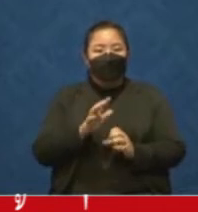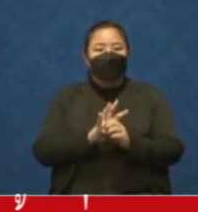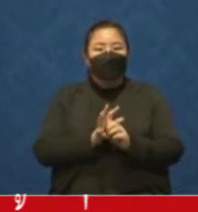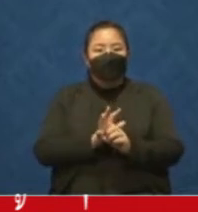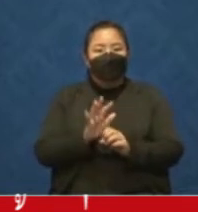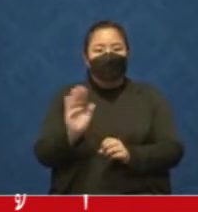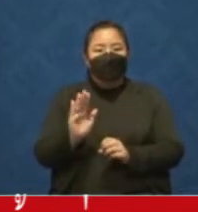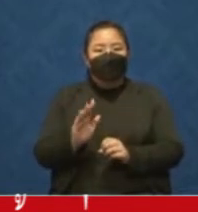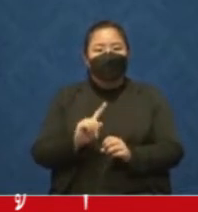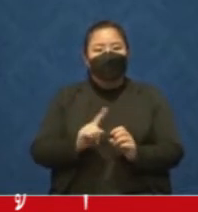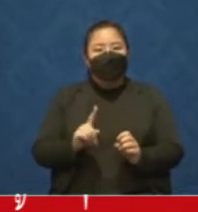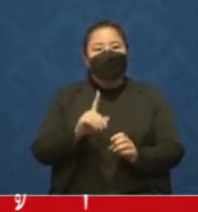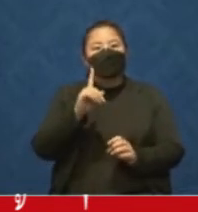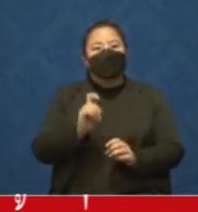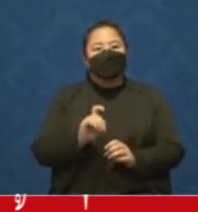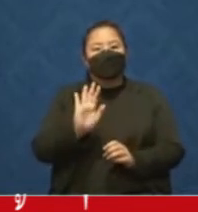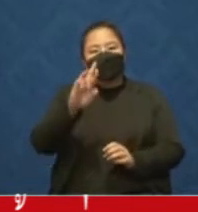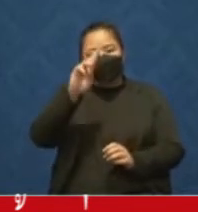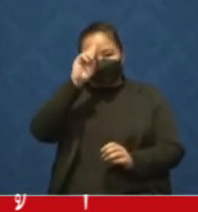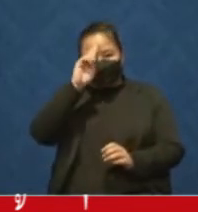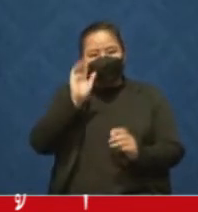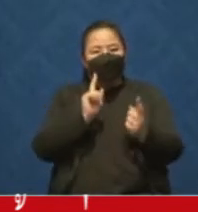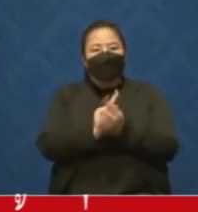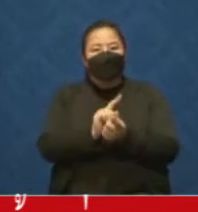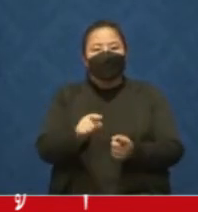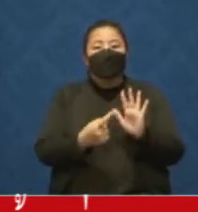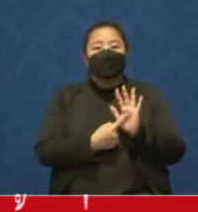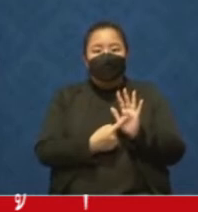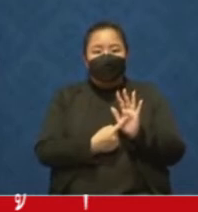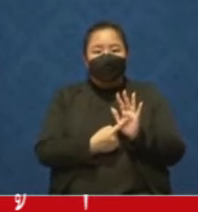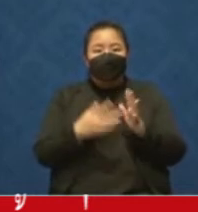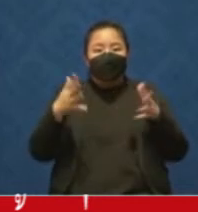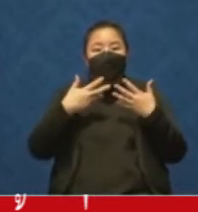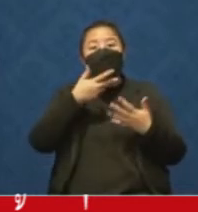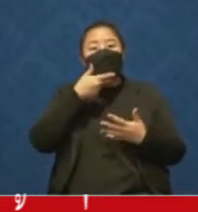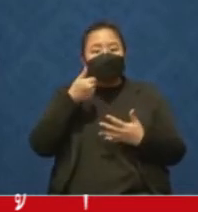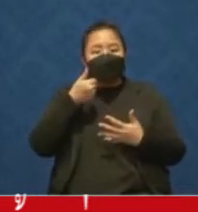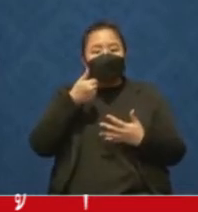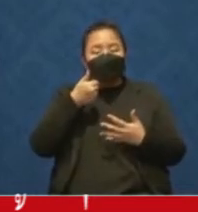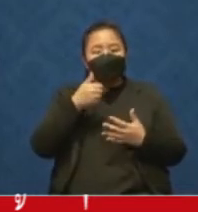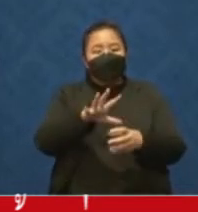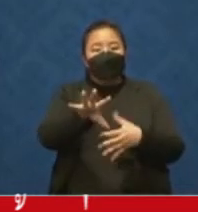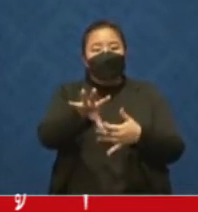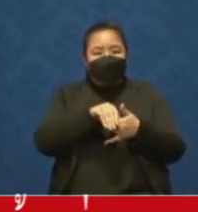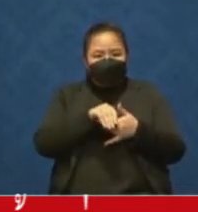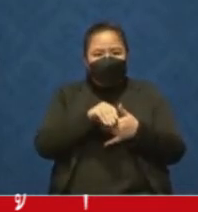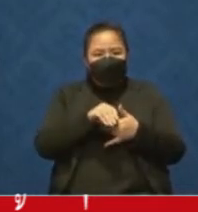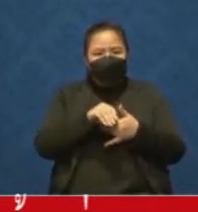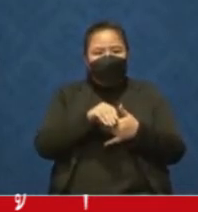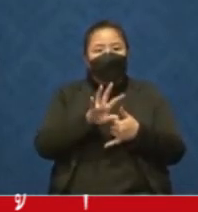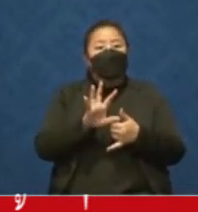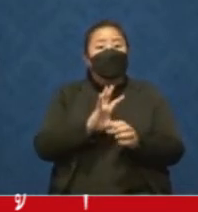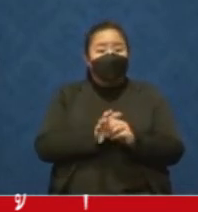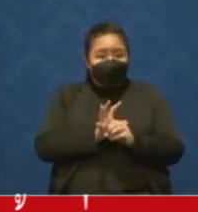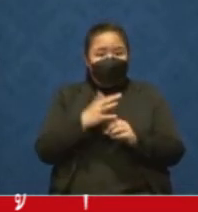เขาจะคิดเป็นตายจากโรคที่พบนั้นเช่นคนเป็เบาหวานคนติดโวิดแล้เป็นเบาหานด้วยถาต